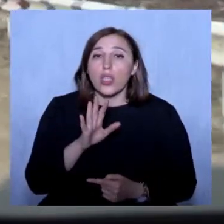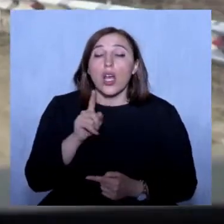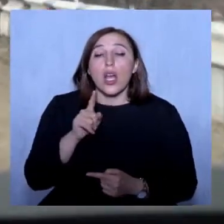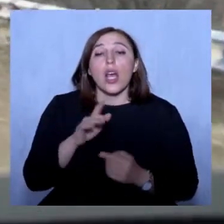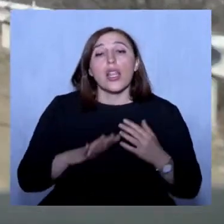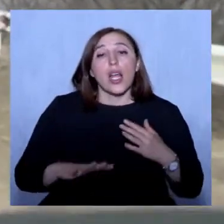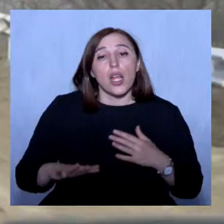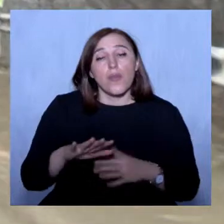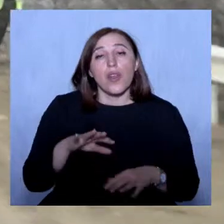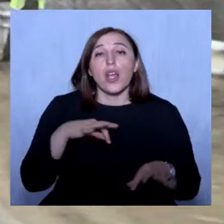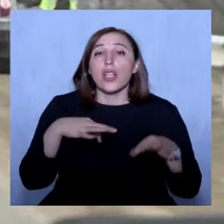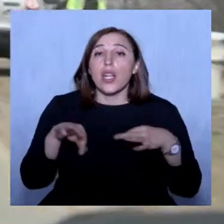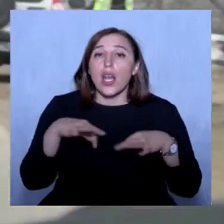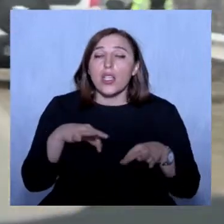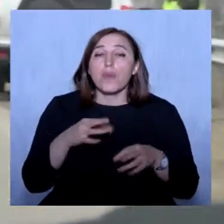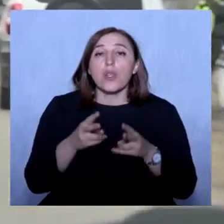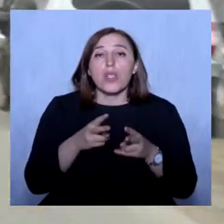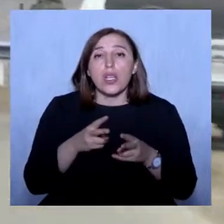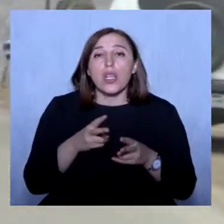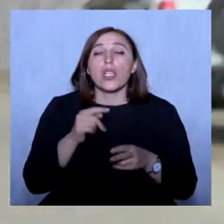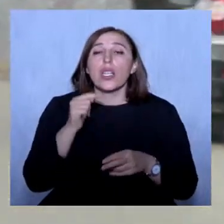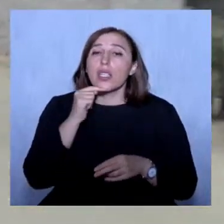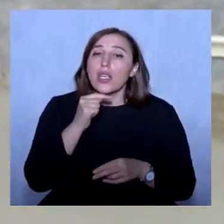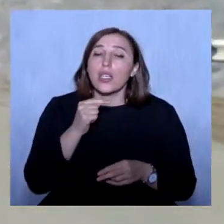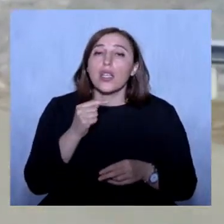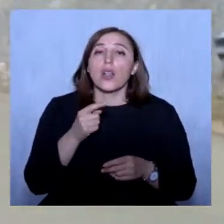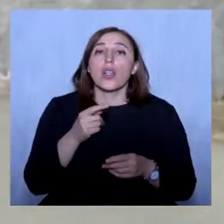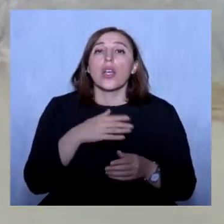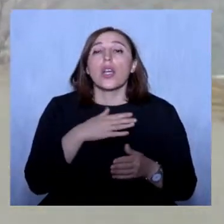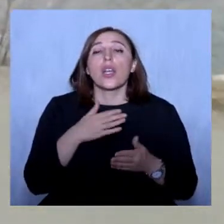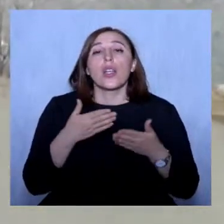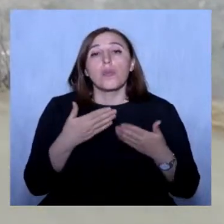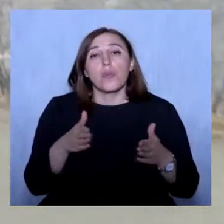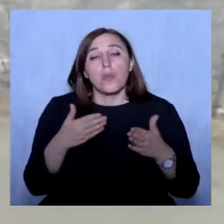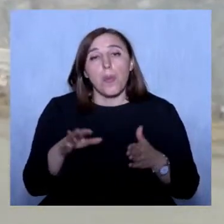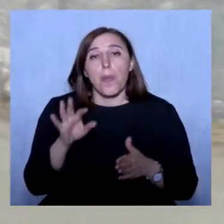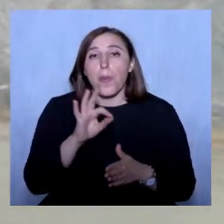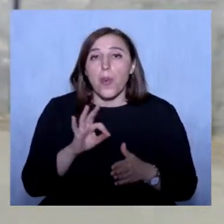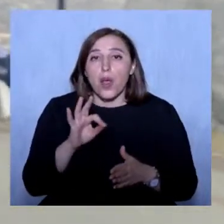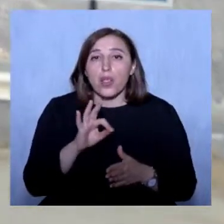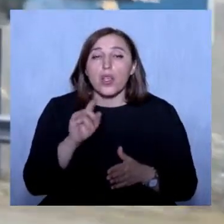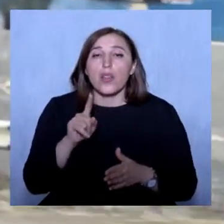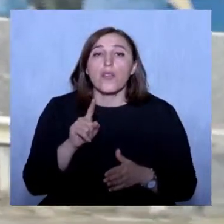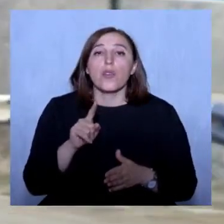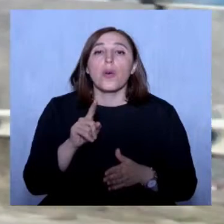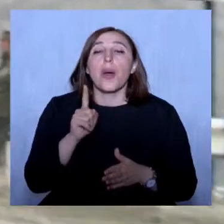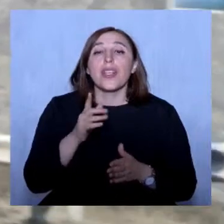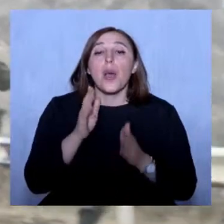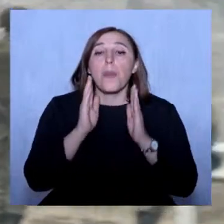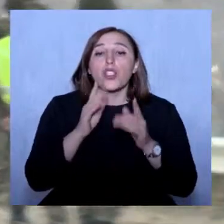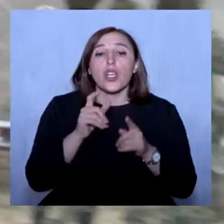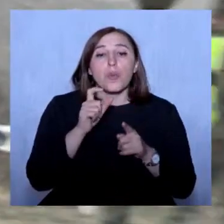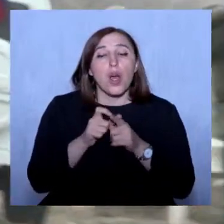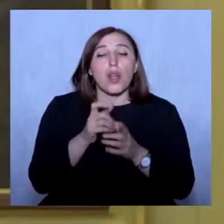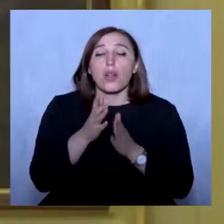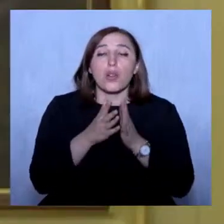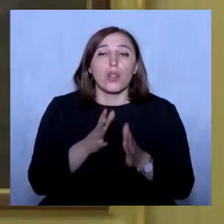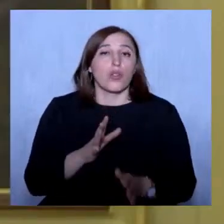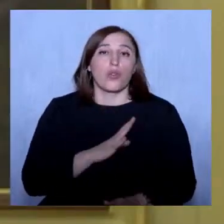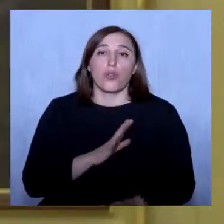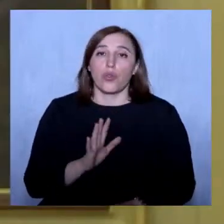տարածաշրջանի տրանսպորտային և տնտեսական հաղոր հաղորդակցությունների ապաշրջապակումից կրկին չոգտագործելով միջանց կպարը։